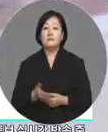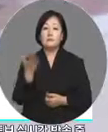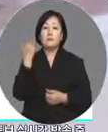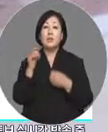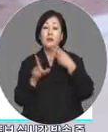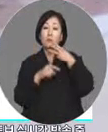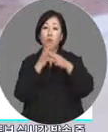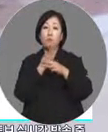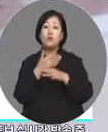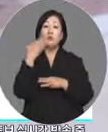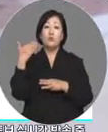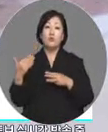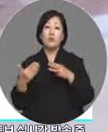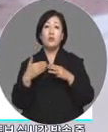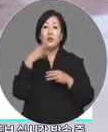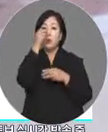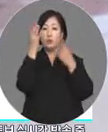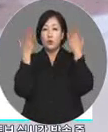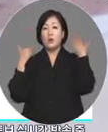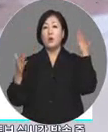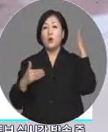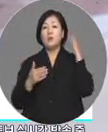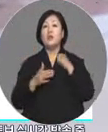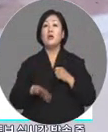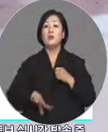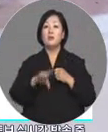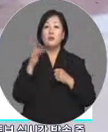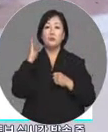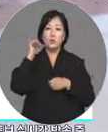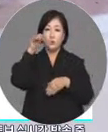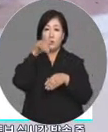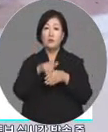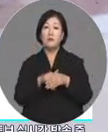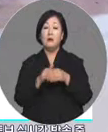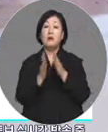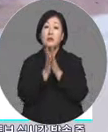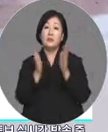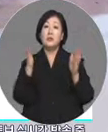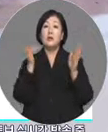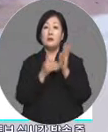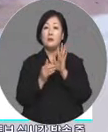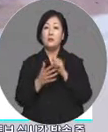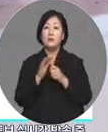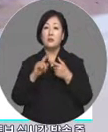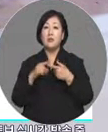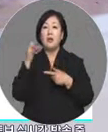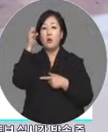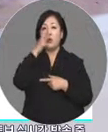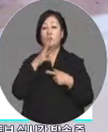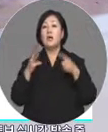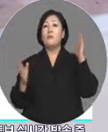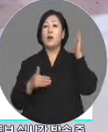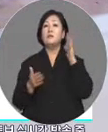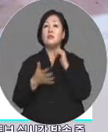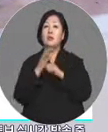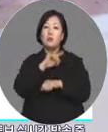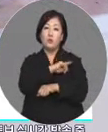지난 3월 9일 고등학생이 참여하는 첫 대선을 치렀습니다. 울산의 고3